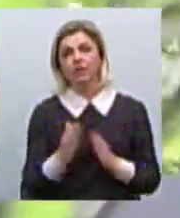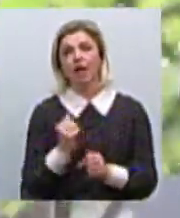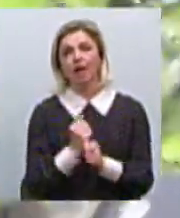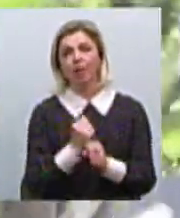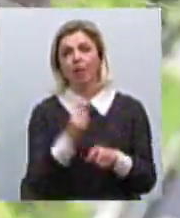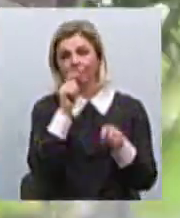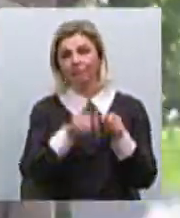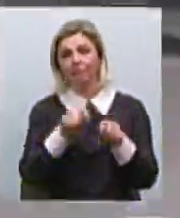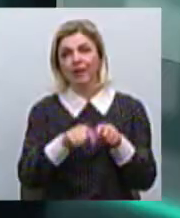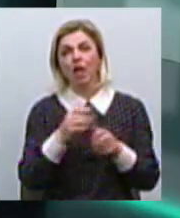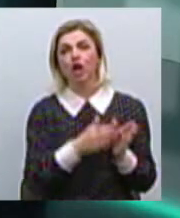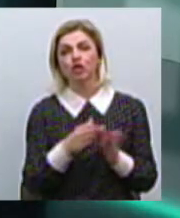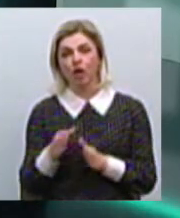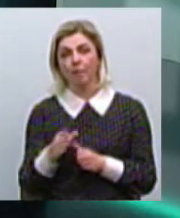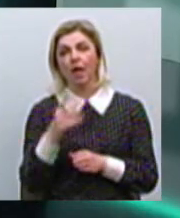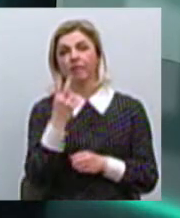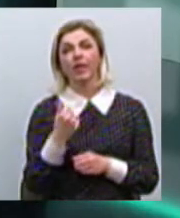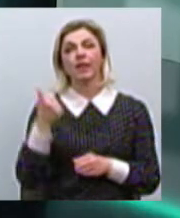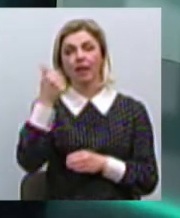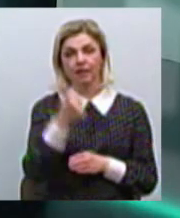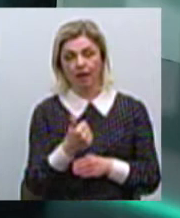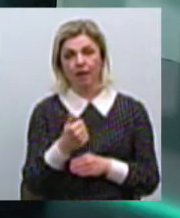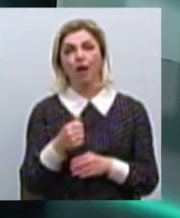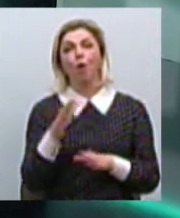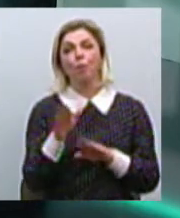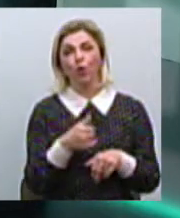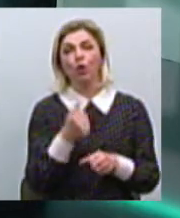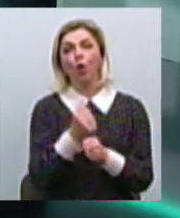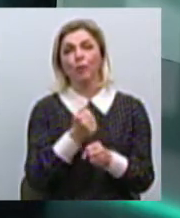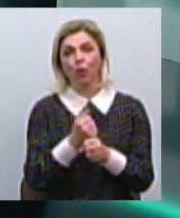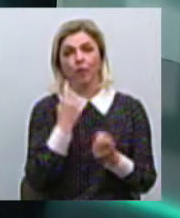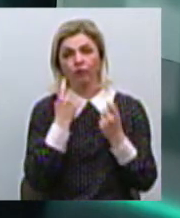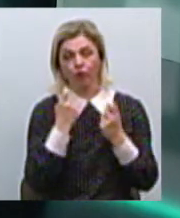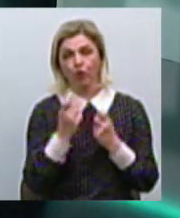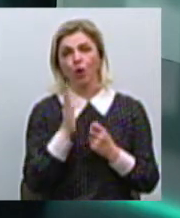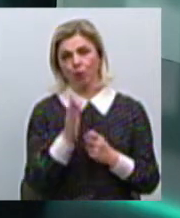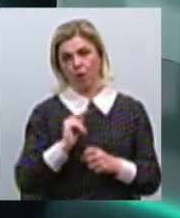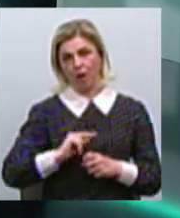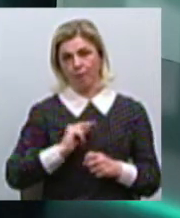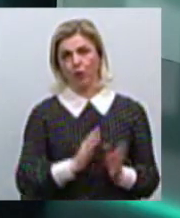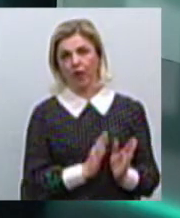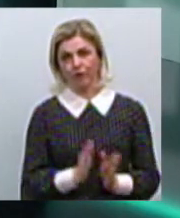тестовому режимі, а за 2 тижні після повного підключення до центру обробки даних комплекс запрацює в штатному режимі.